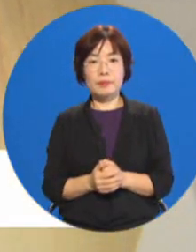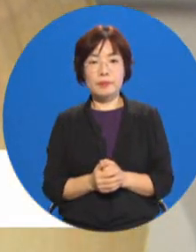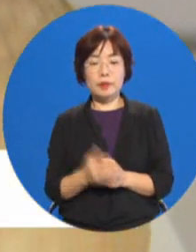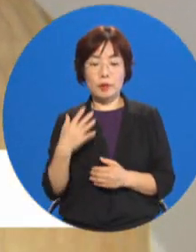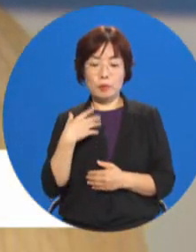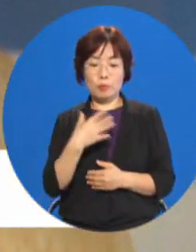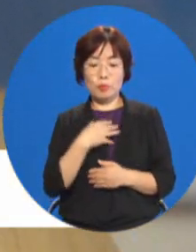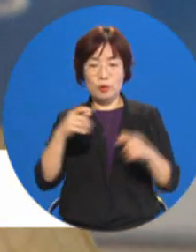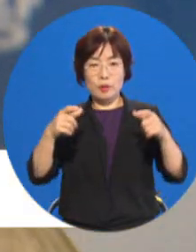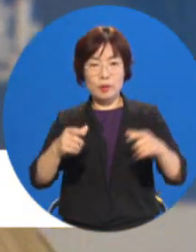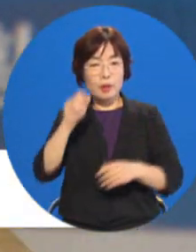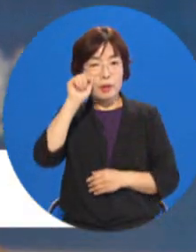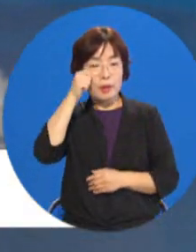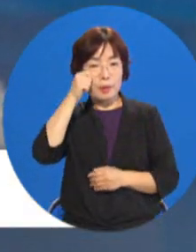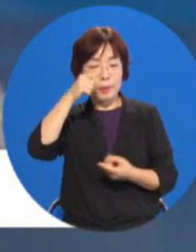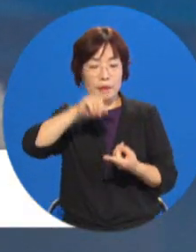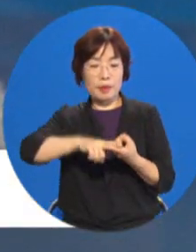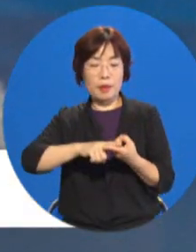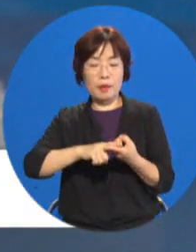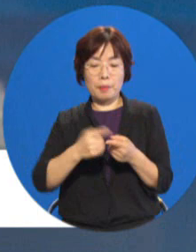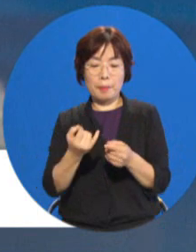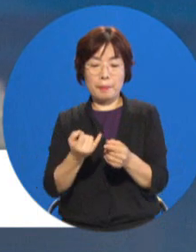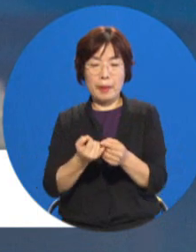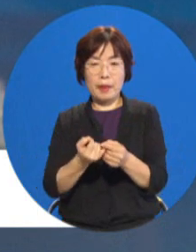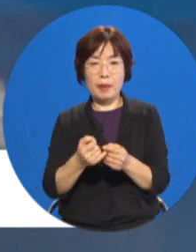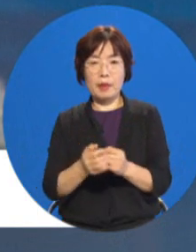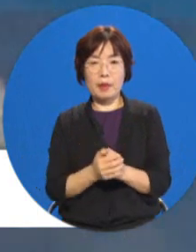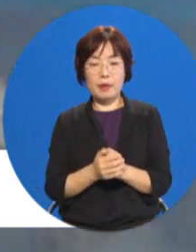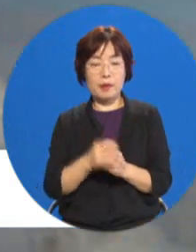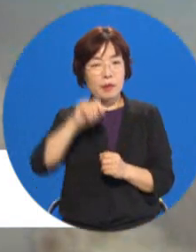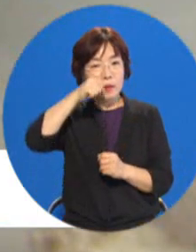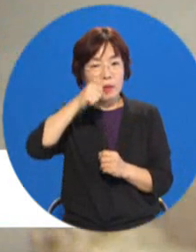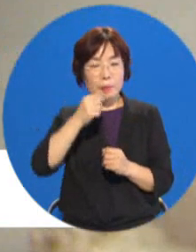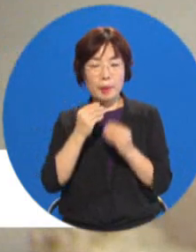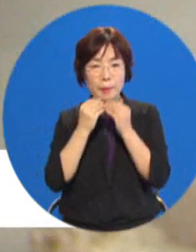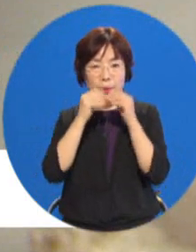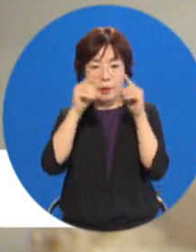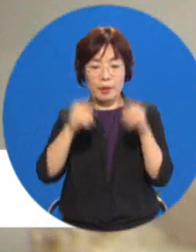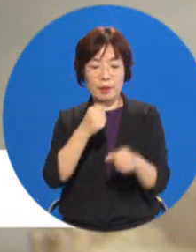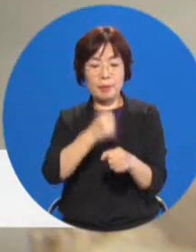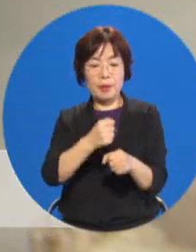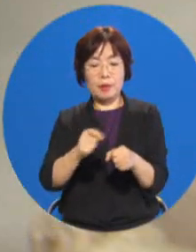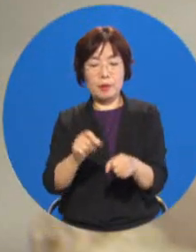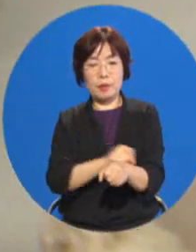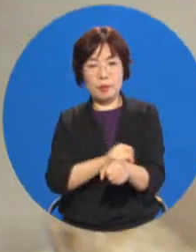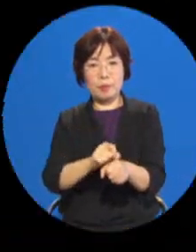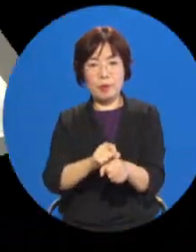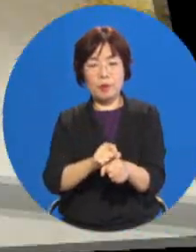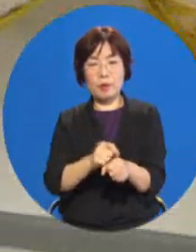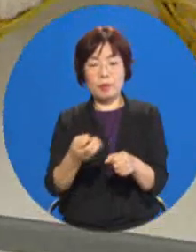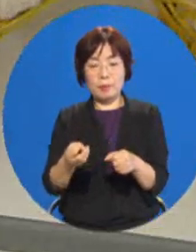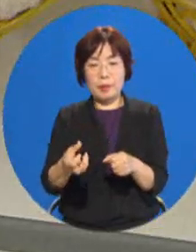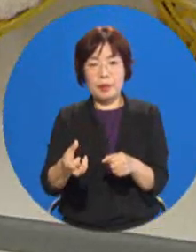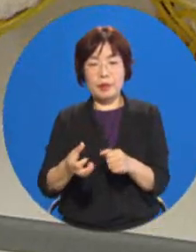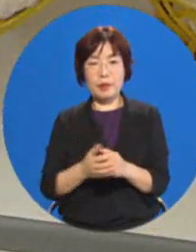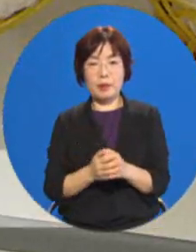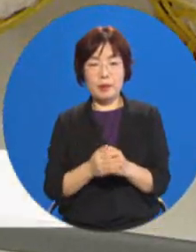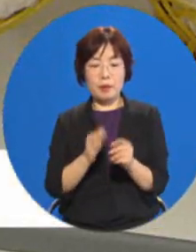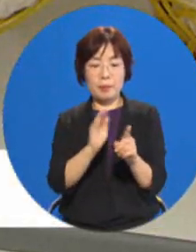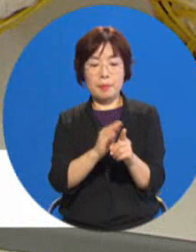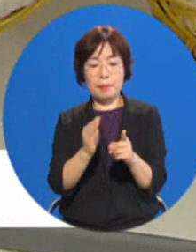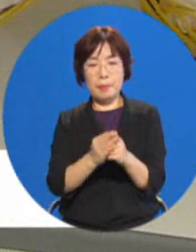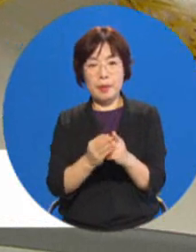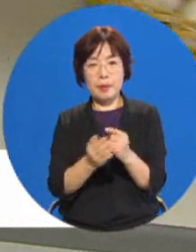무한적 신품종 양파 종자인 맵시 황입니다. 양파 즙을 만드는 데 특화된 종자입니다. 마늘은